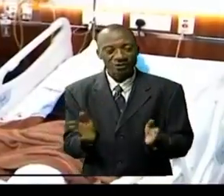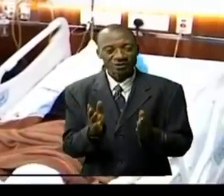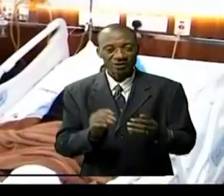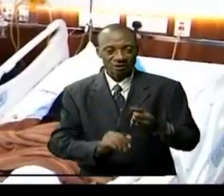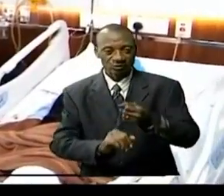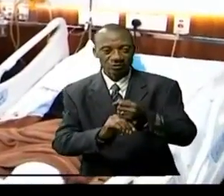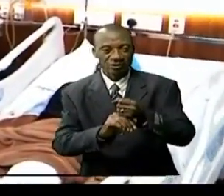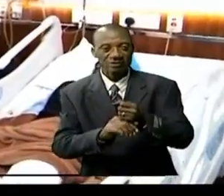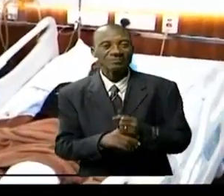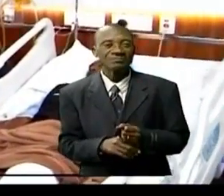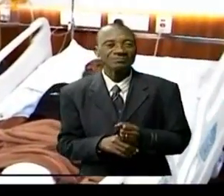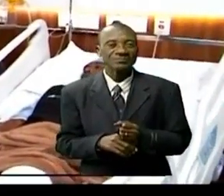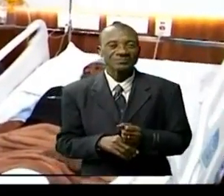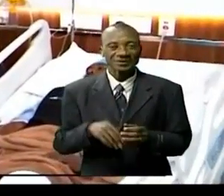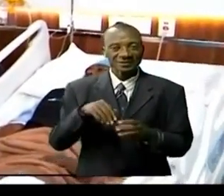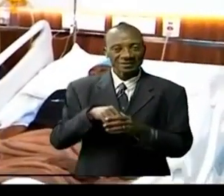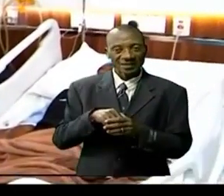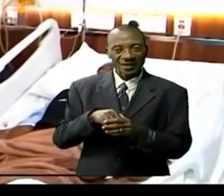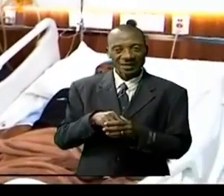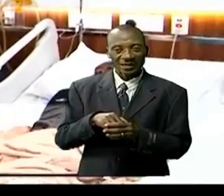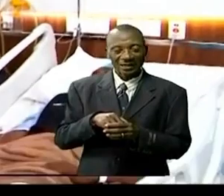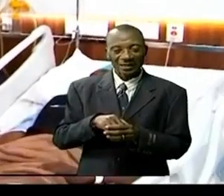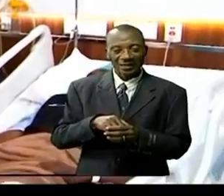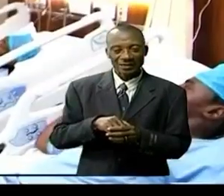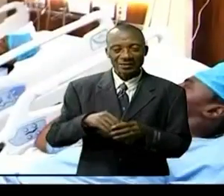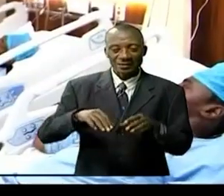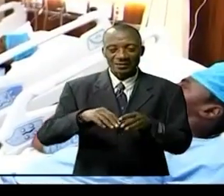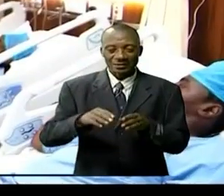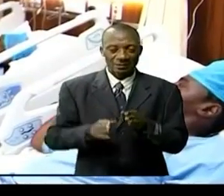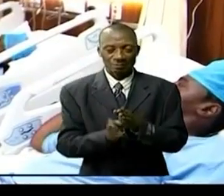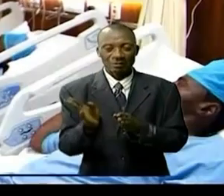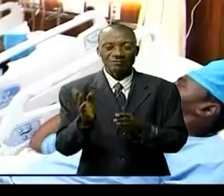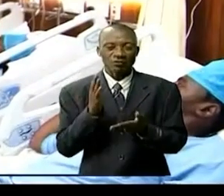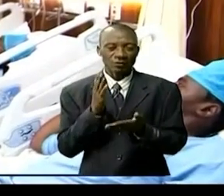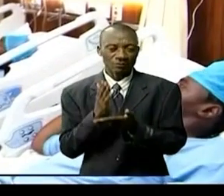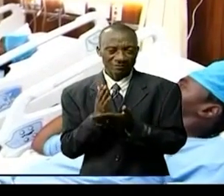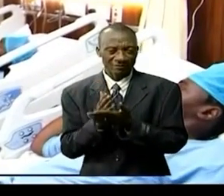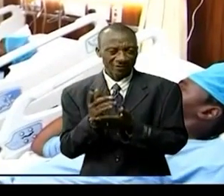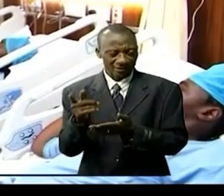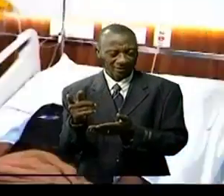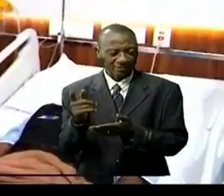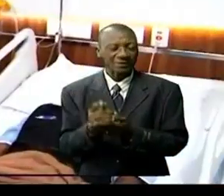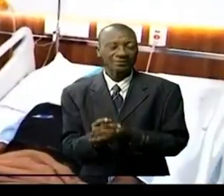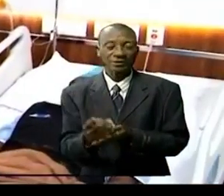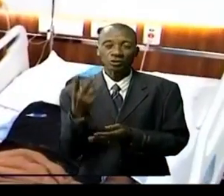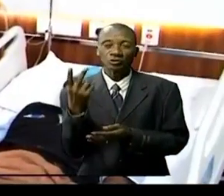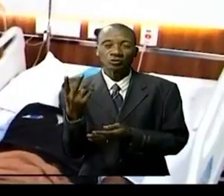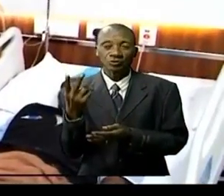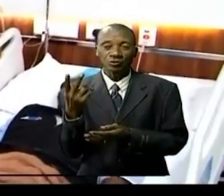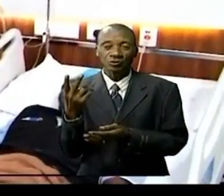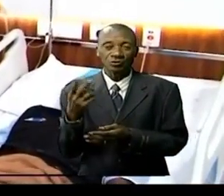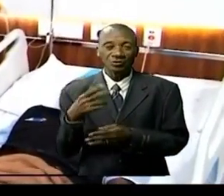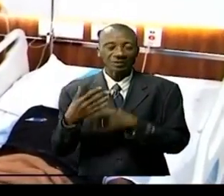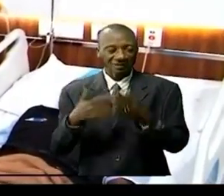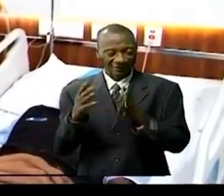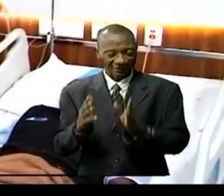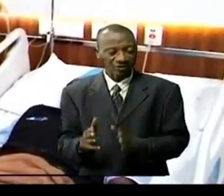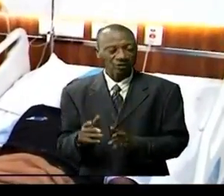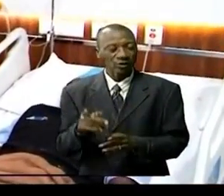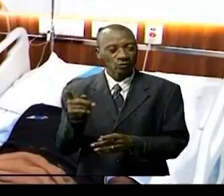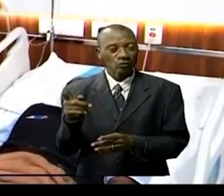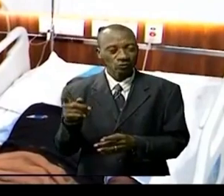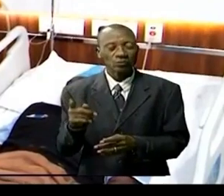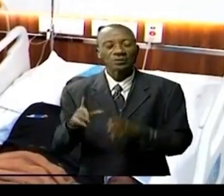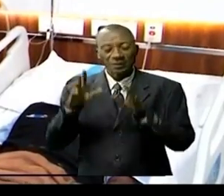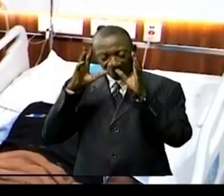privé de hadji hospital papilles et jonathan visiblement émus ont oublié leur douleur les temps d'échangé avec le